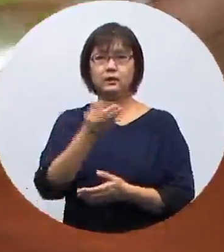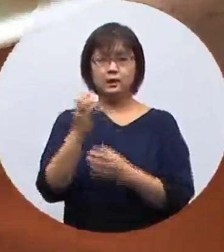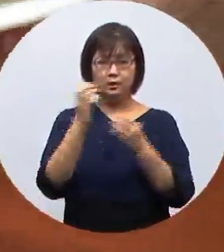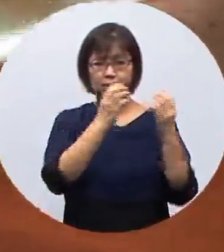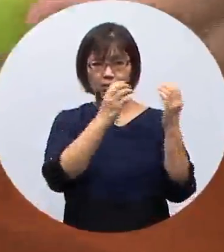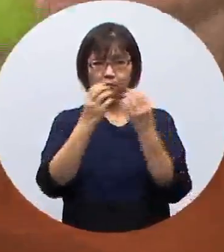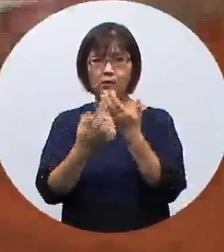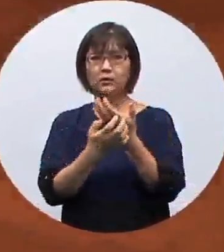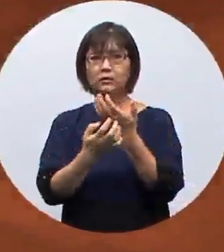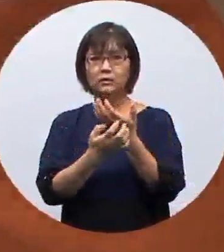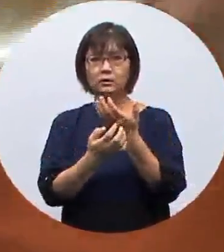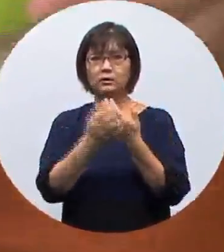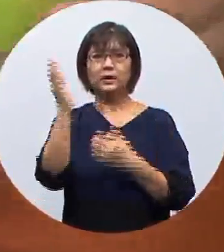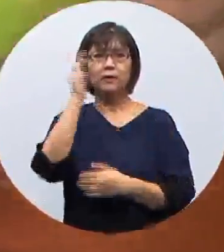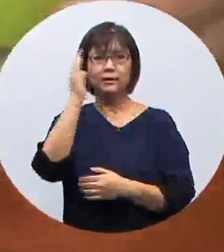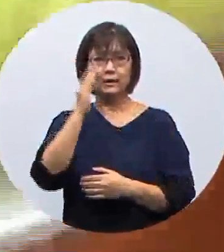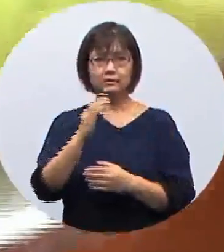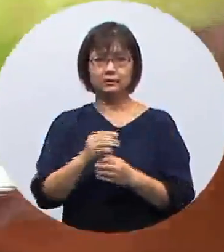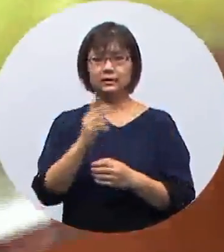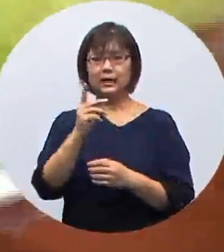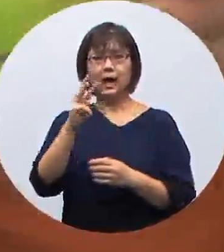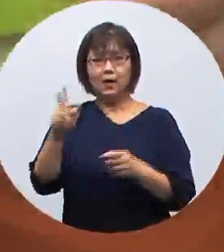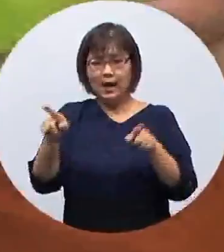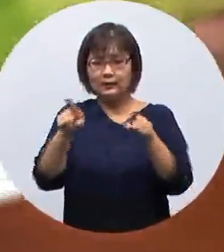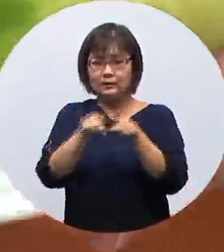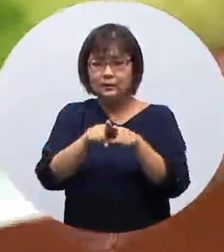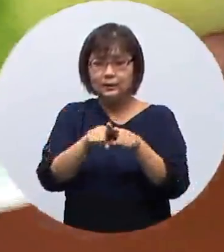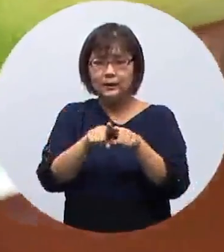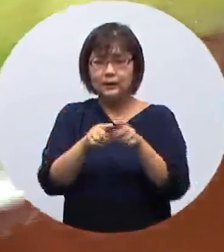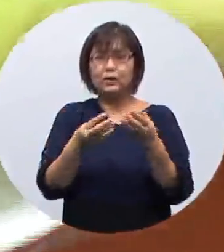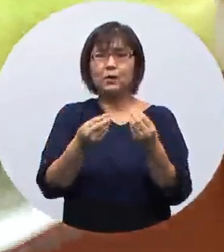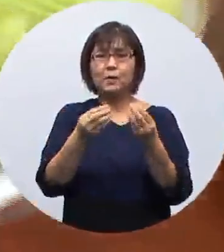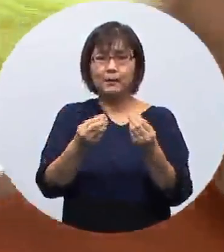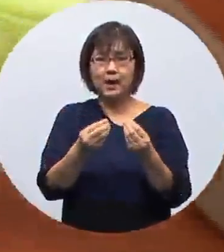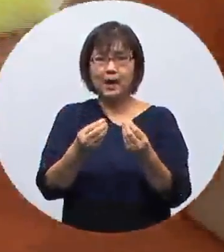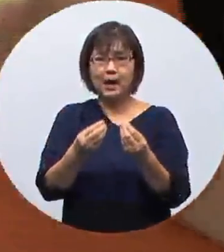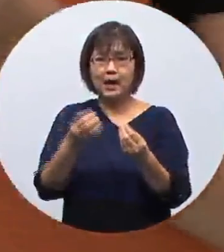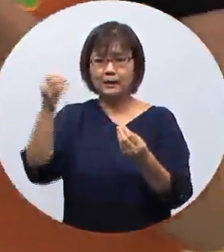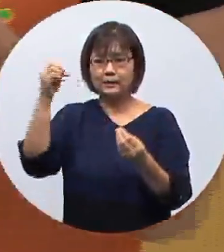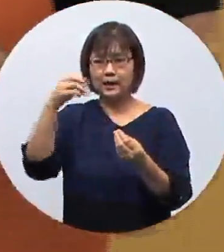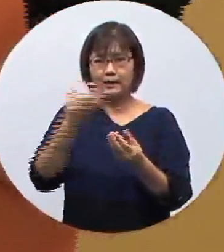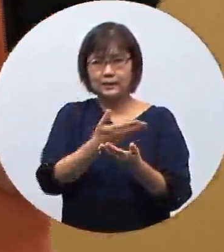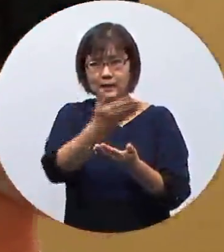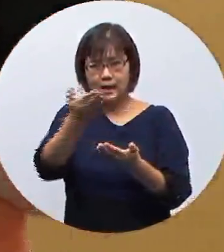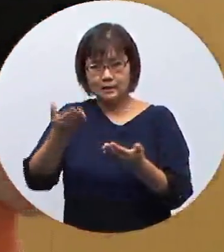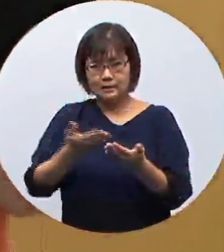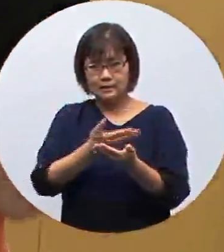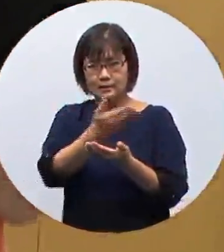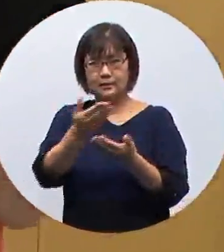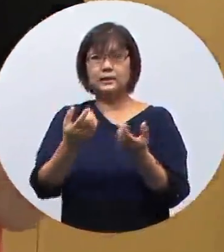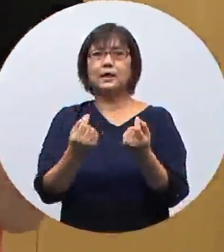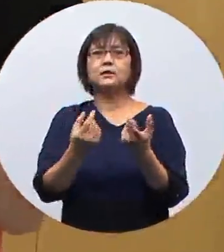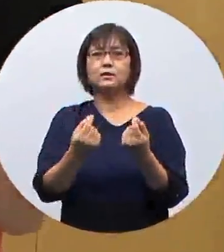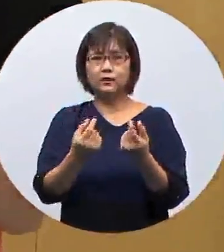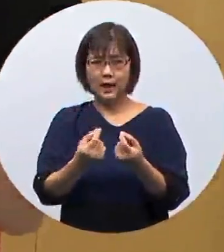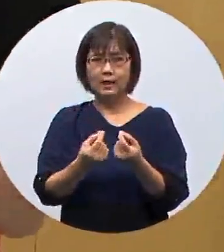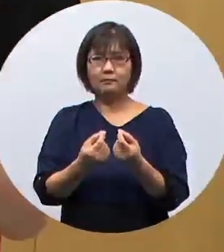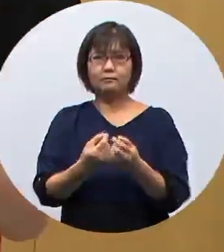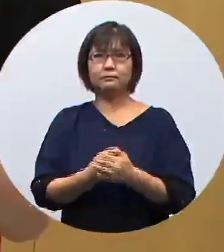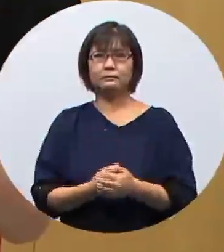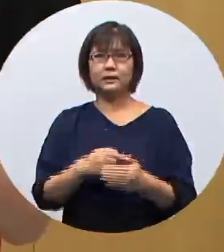るのではなくて、この皮付きのままレンジで温めるんですよね。 はい、電子レンジで温め